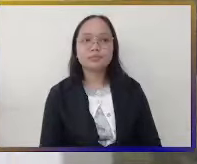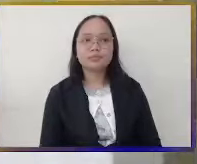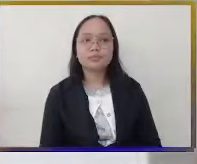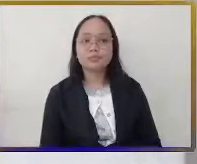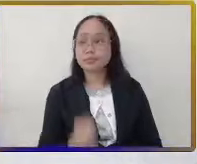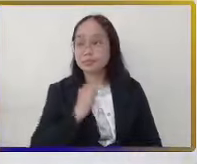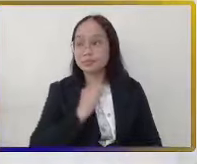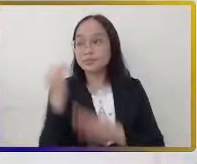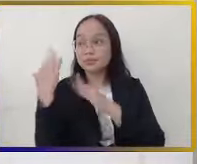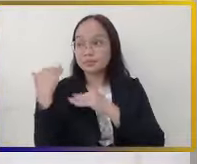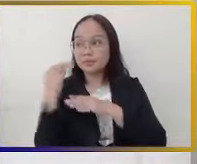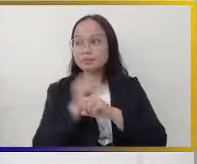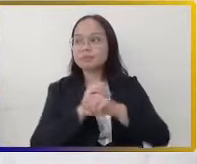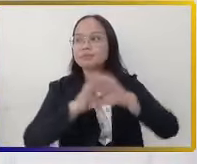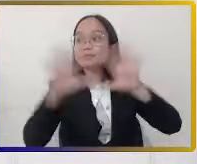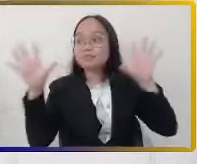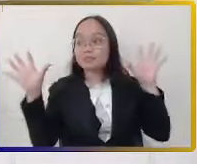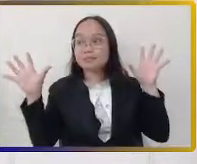I hope this is clear.